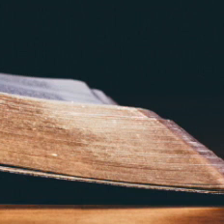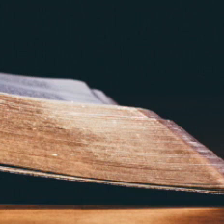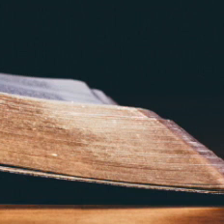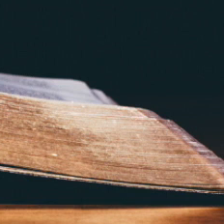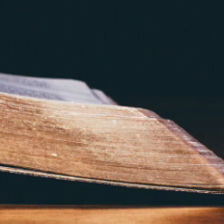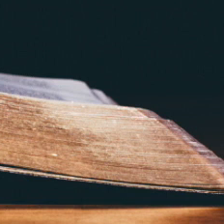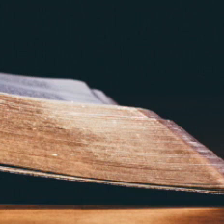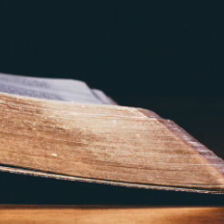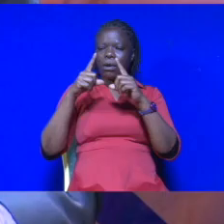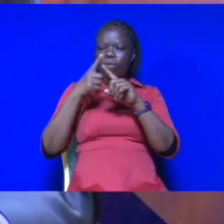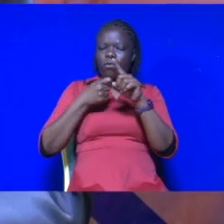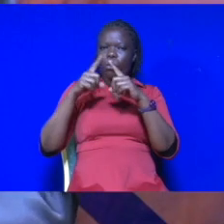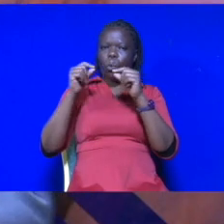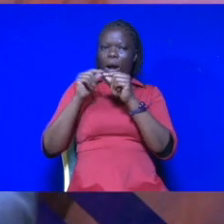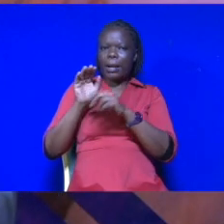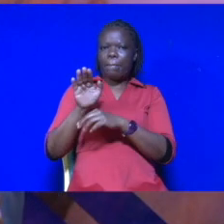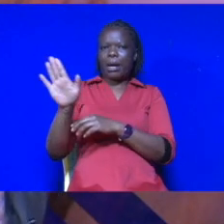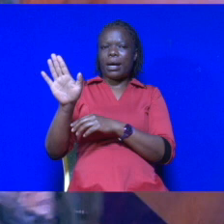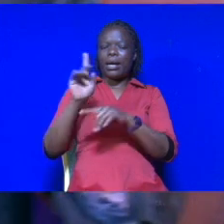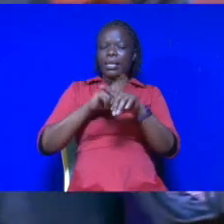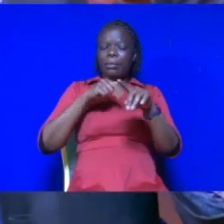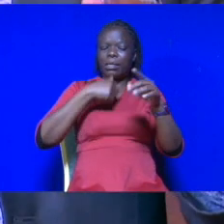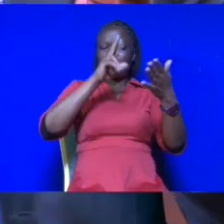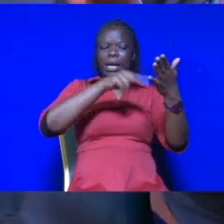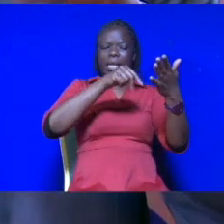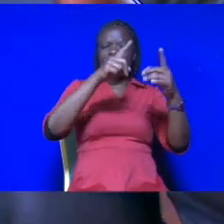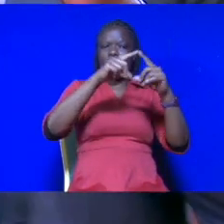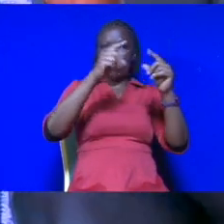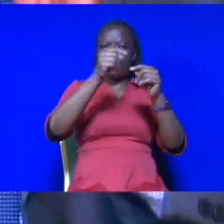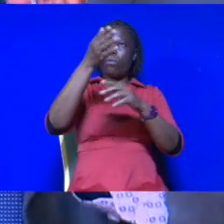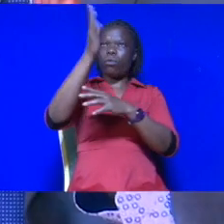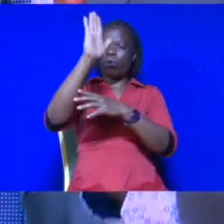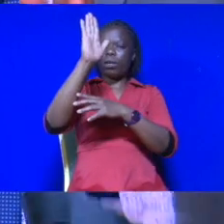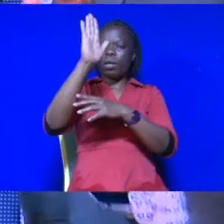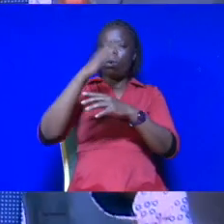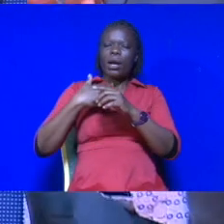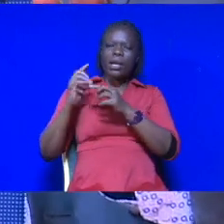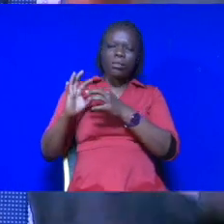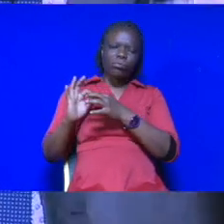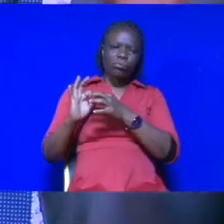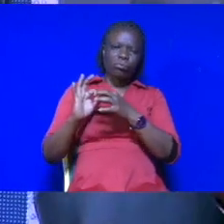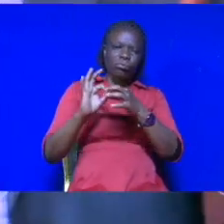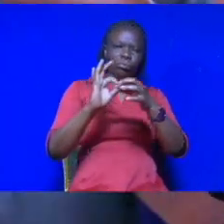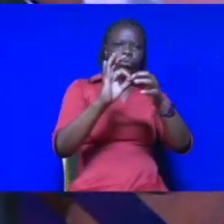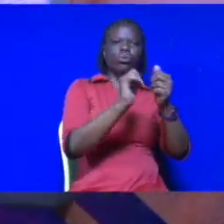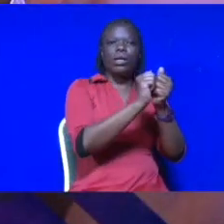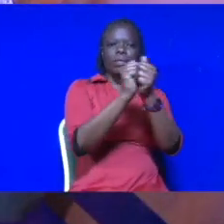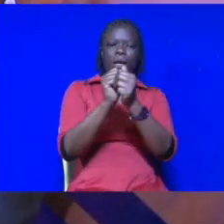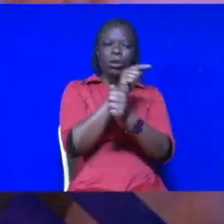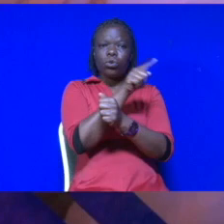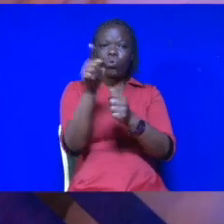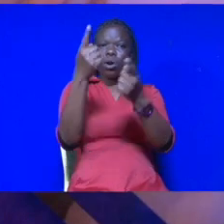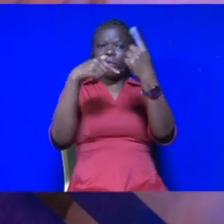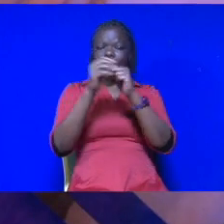neno langu. Ninaposoma neno la Mungu, naomba twende pamoja. Watu wa Mungu mmekuja kumwabudu